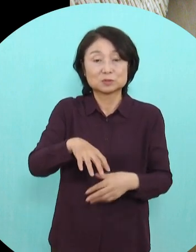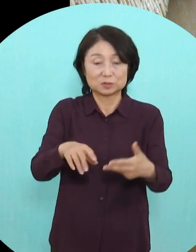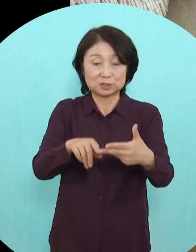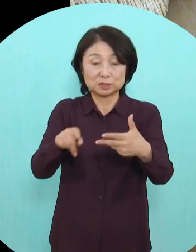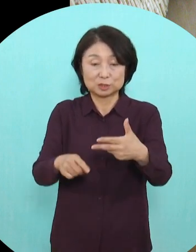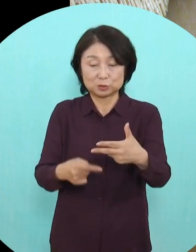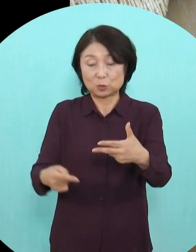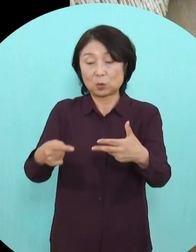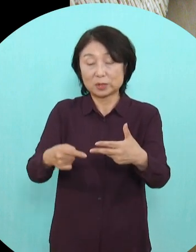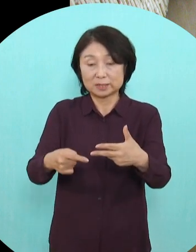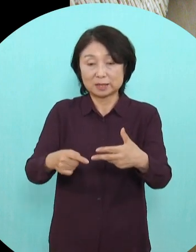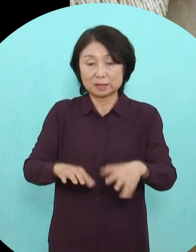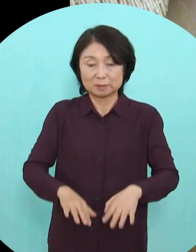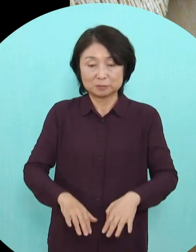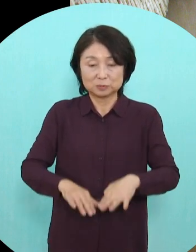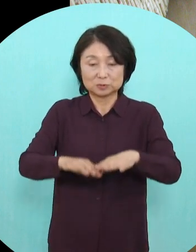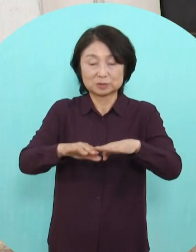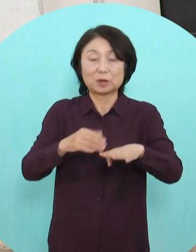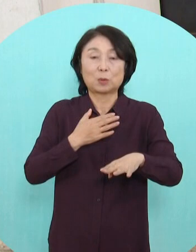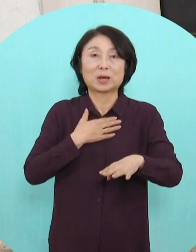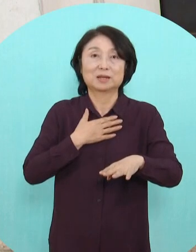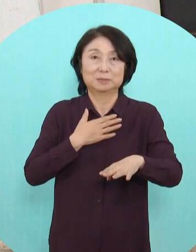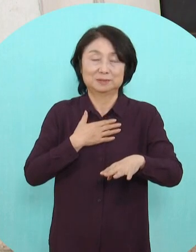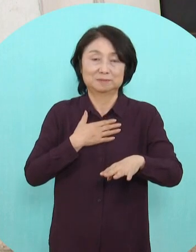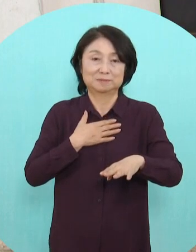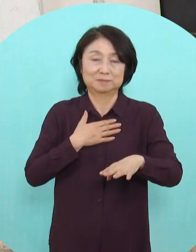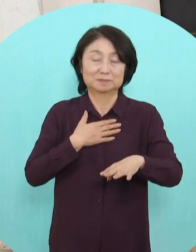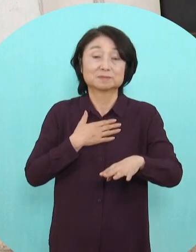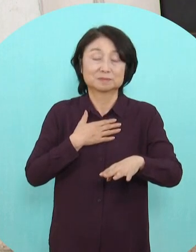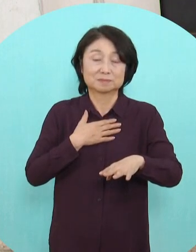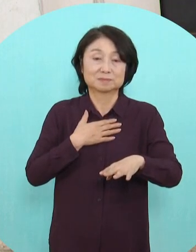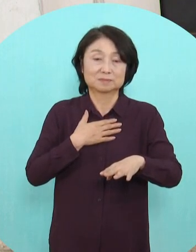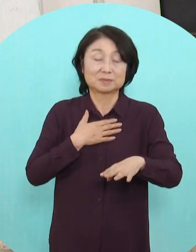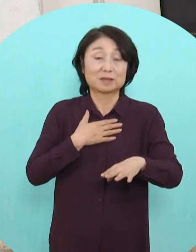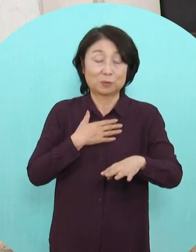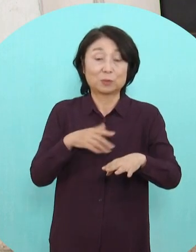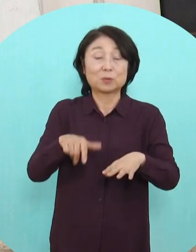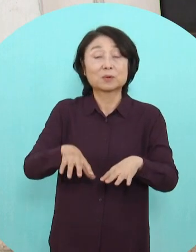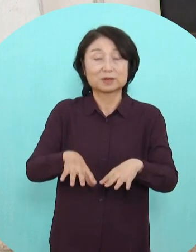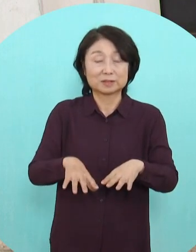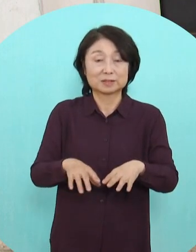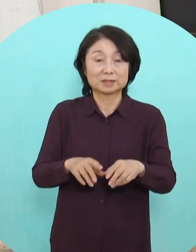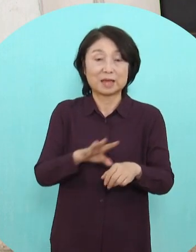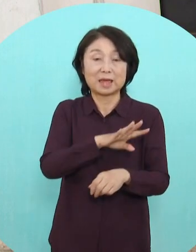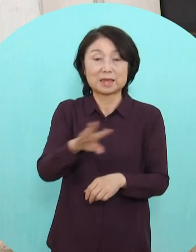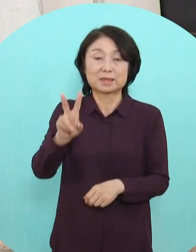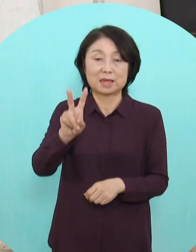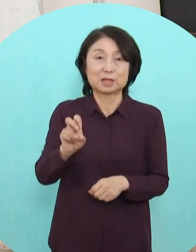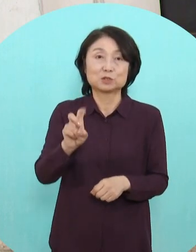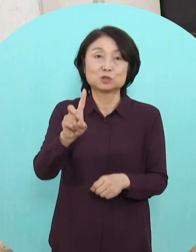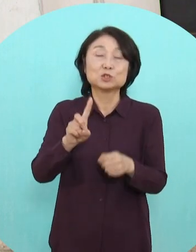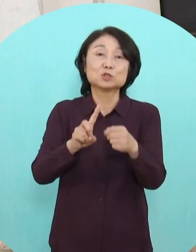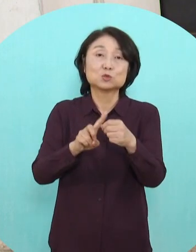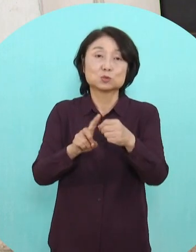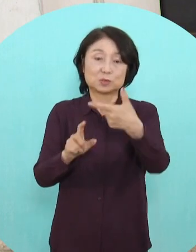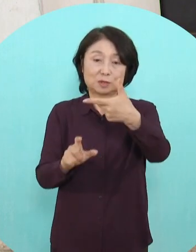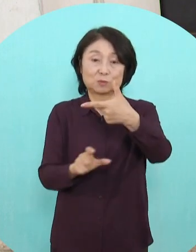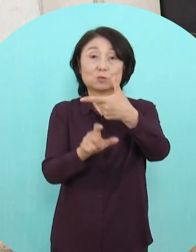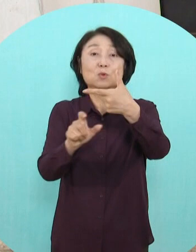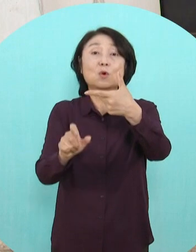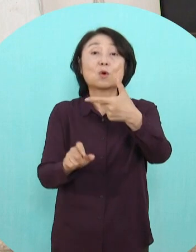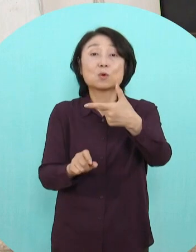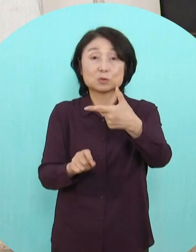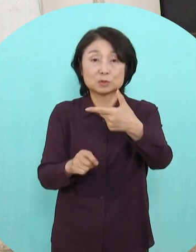階が浸水していることが分かります。これを受けて浅田浄水場では平成22年6月